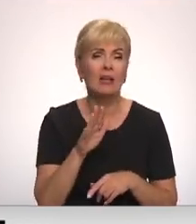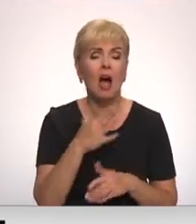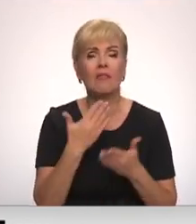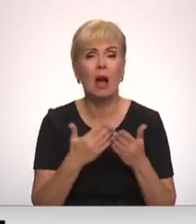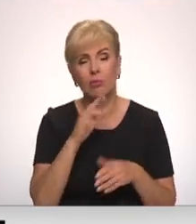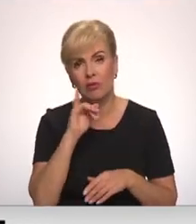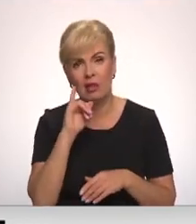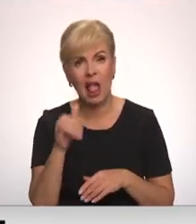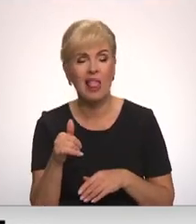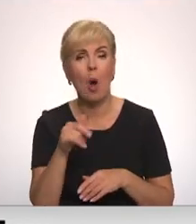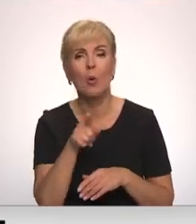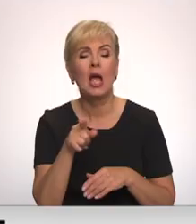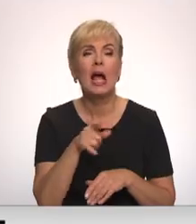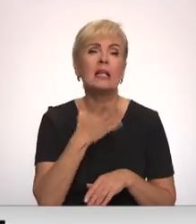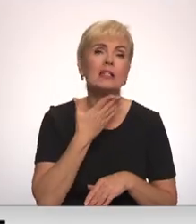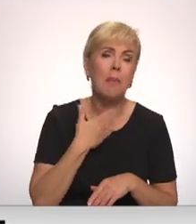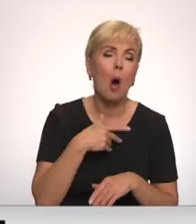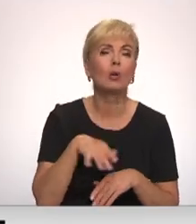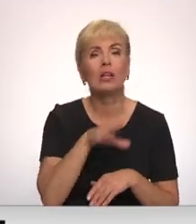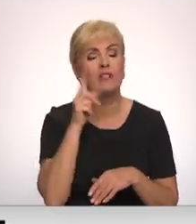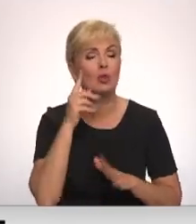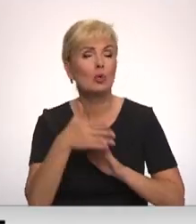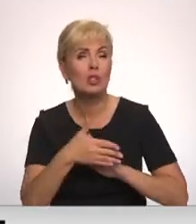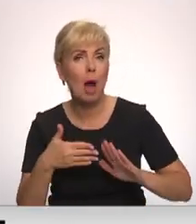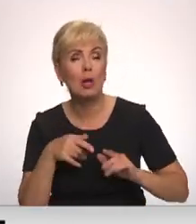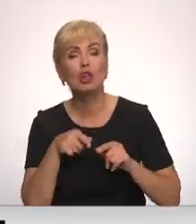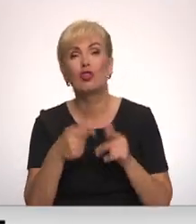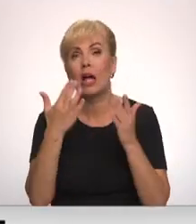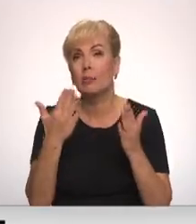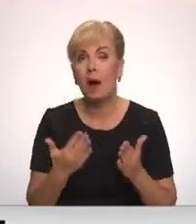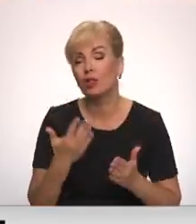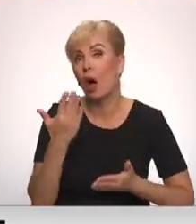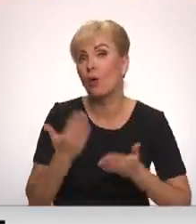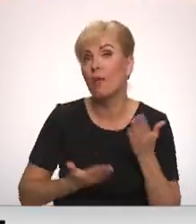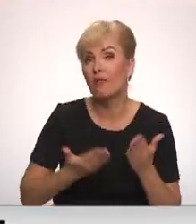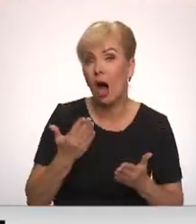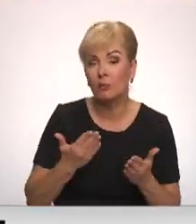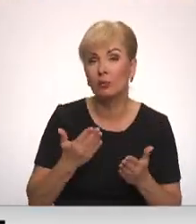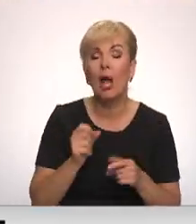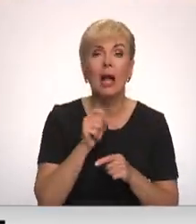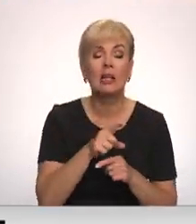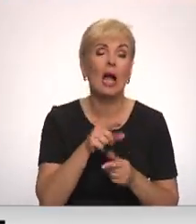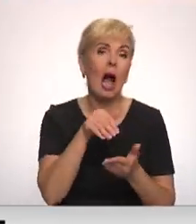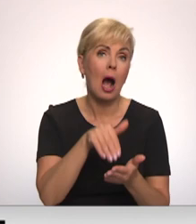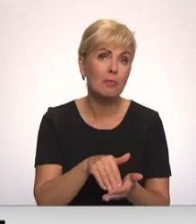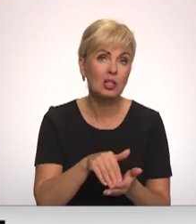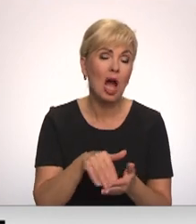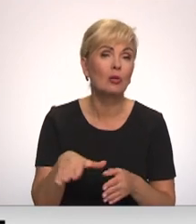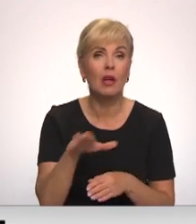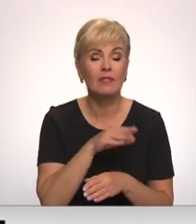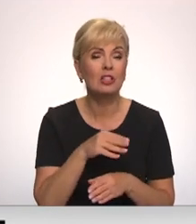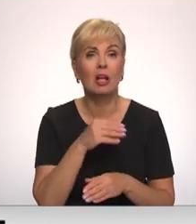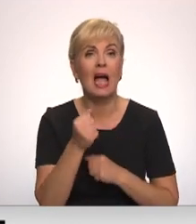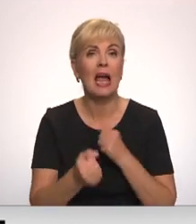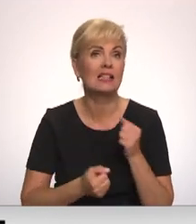to tādu izbaudīt visu, saprast, bet šādi pasākumi kaut kur varbūt liek apstāties mazliet visā tajā